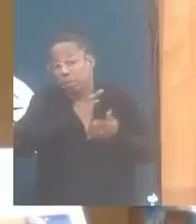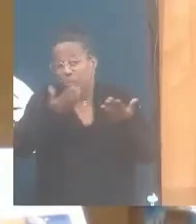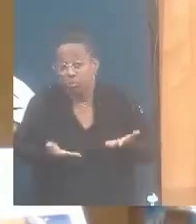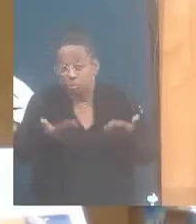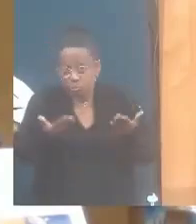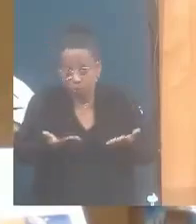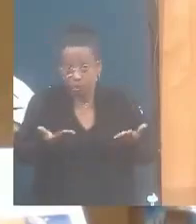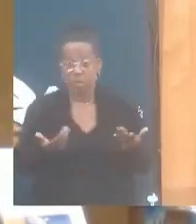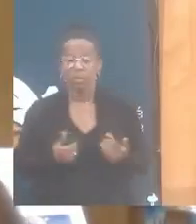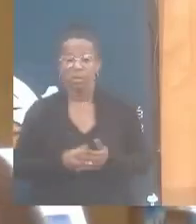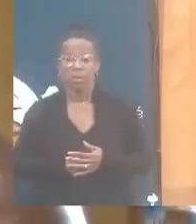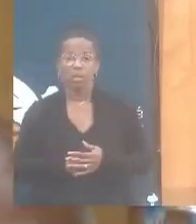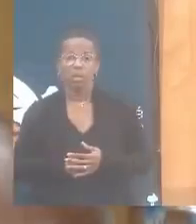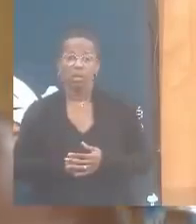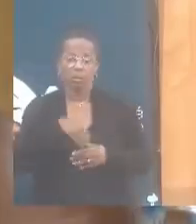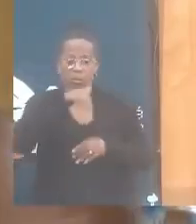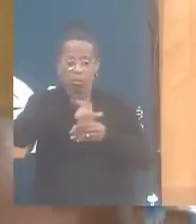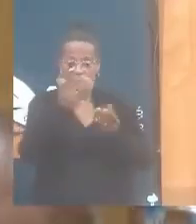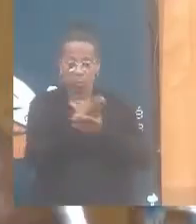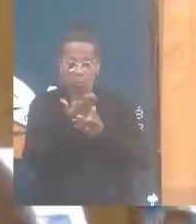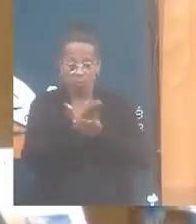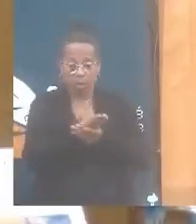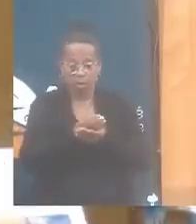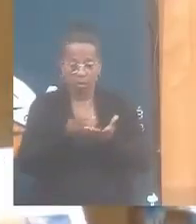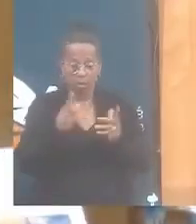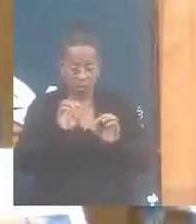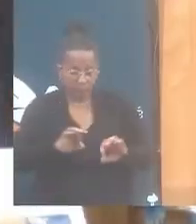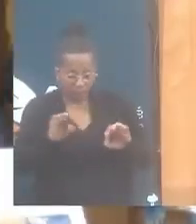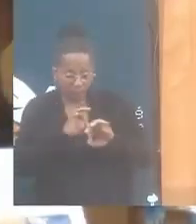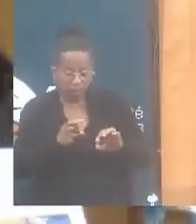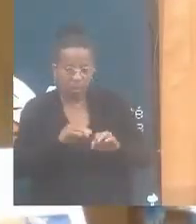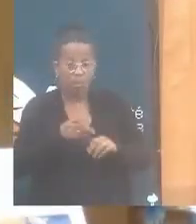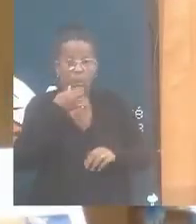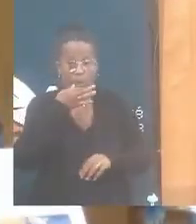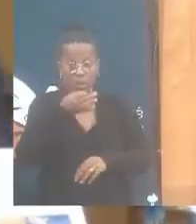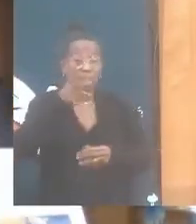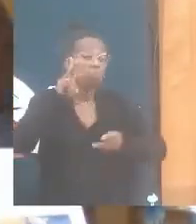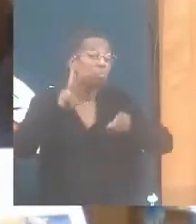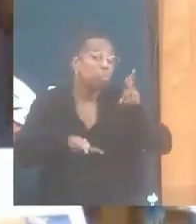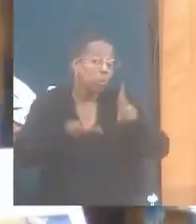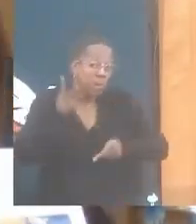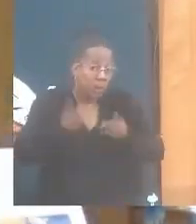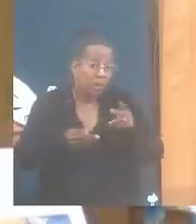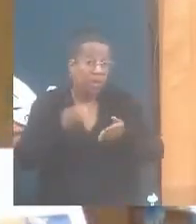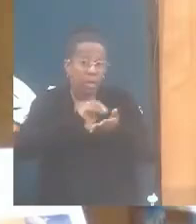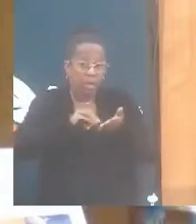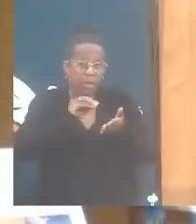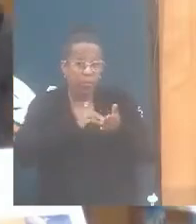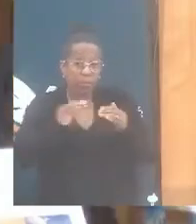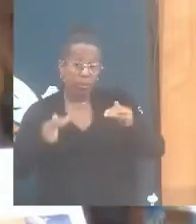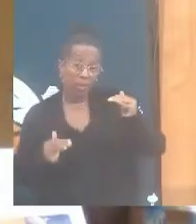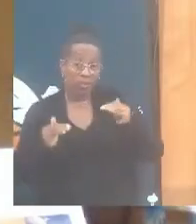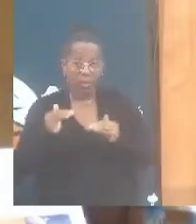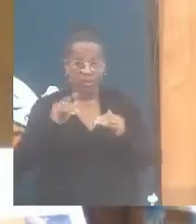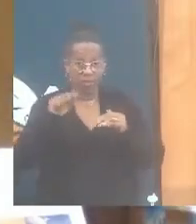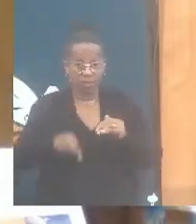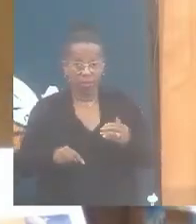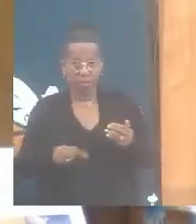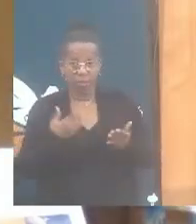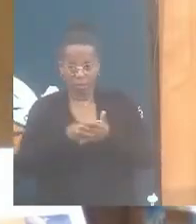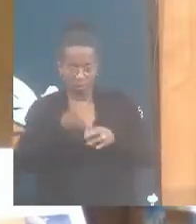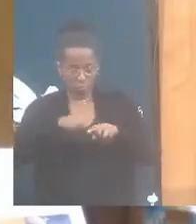pas dans les documents que vous donnez, donc je dis bien peut-être, il y a peut-être des écritures à régulariser. Mais ce n'est pas un fait